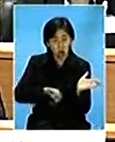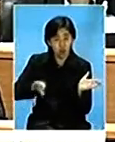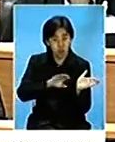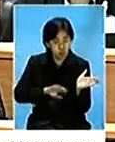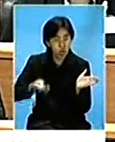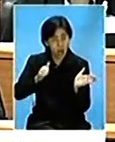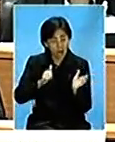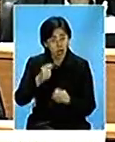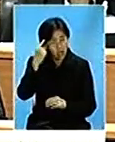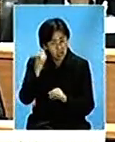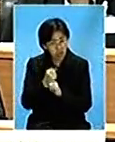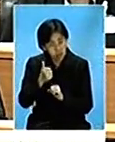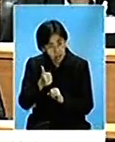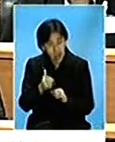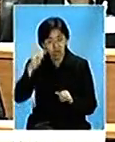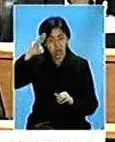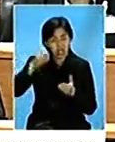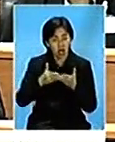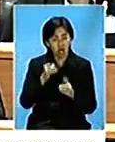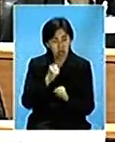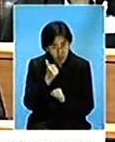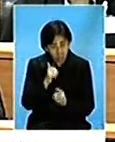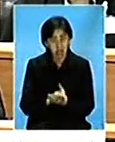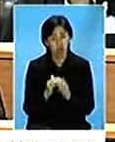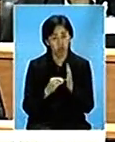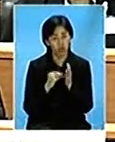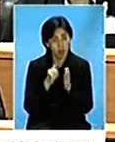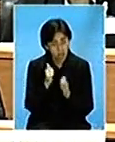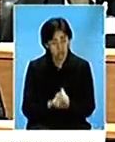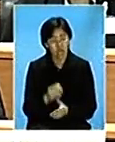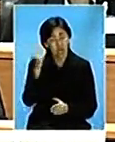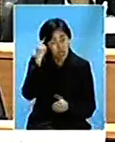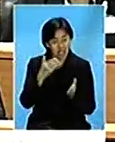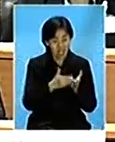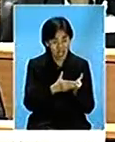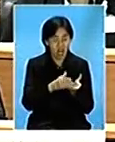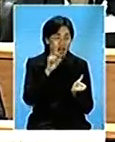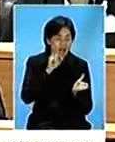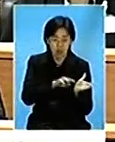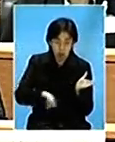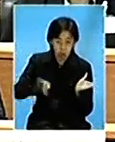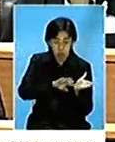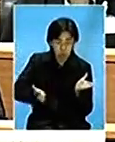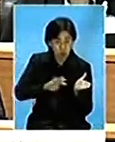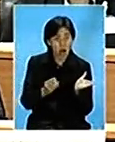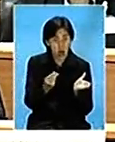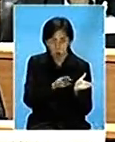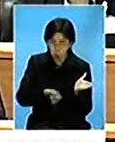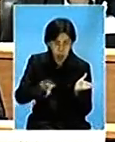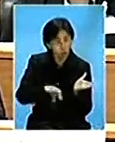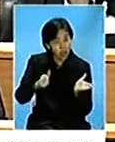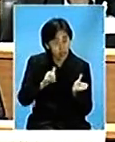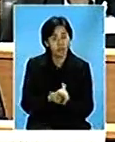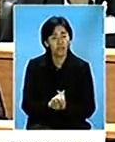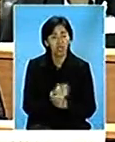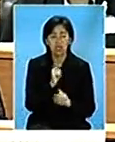ใช้กรุงเทพมหานครก็ใช้ทางวิทยาศาสตร์เนี่ยสามารถผลักดันน้ำได้หรือไม่ทั้งที่รัฐบาลจริงๆแล้วก็ไม่ต้องยุ่งกับกรุงเ